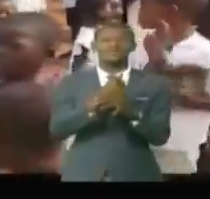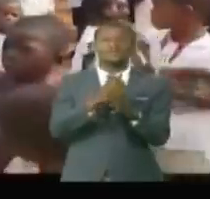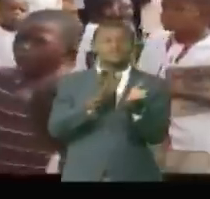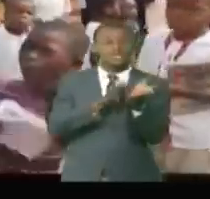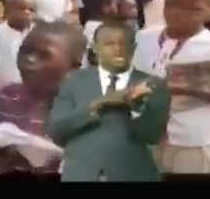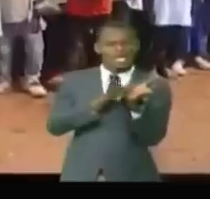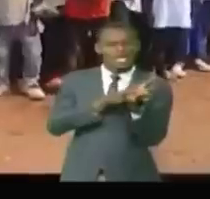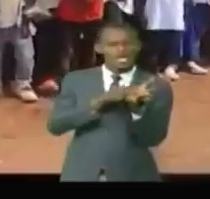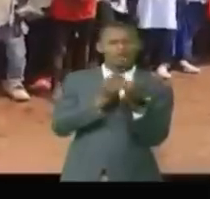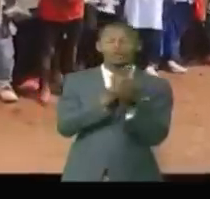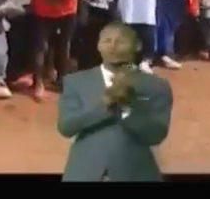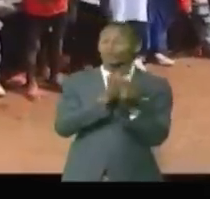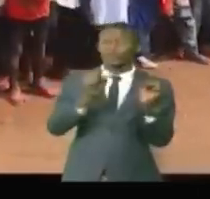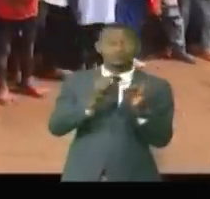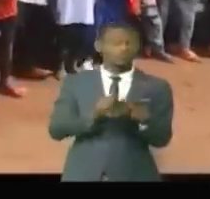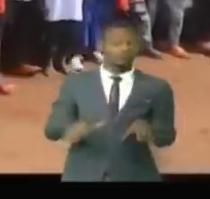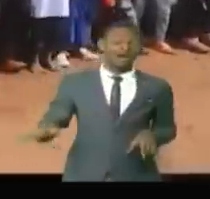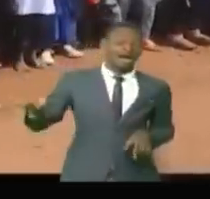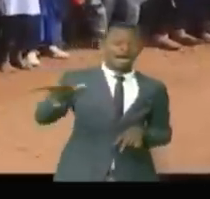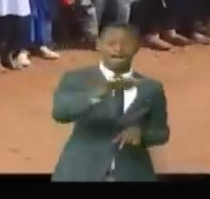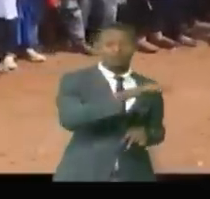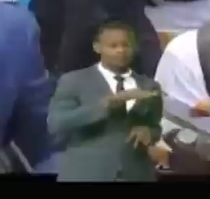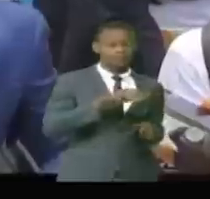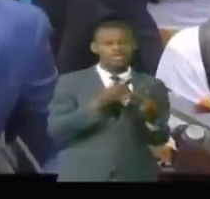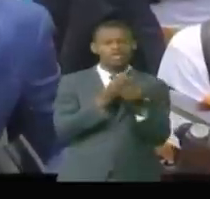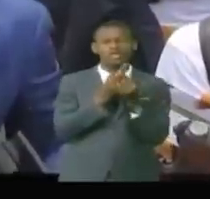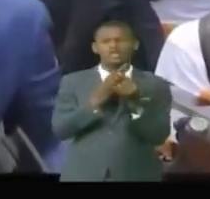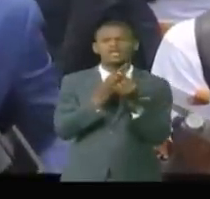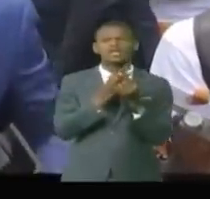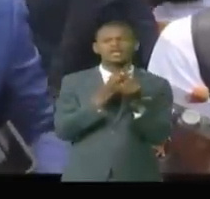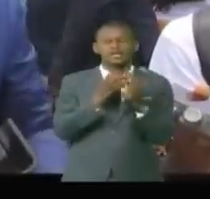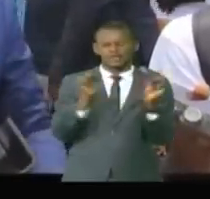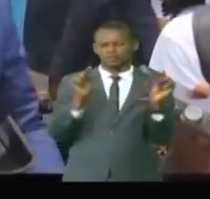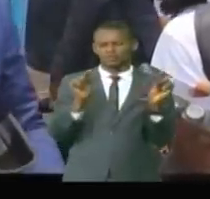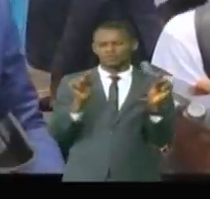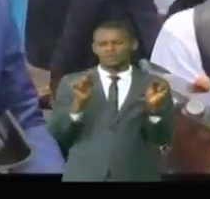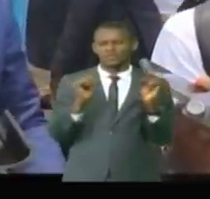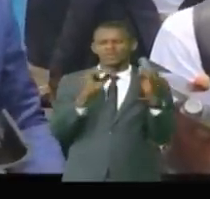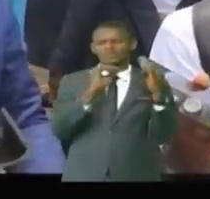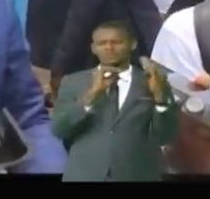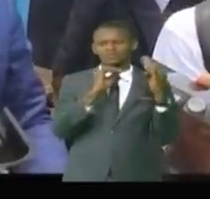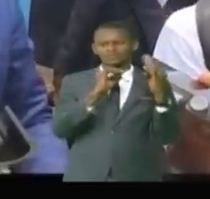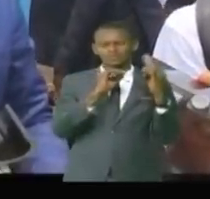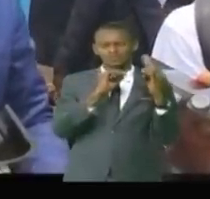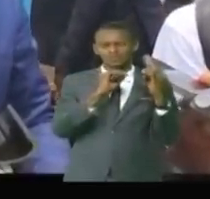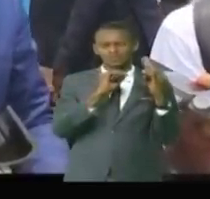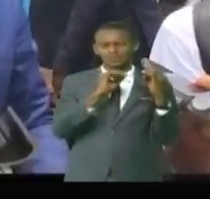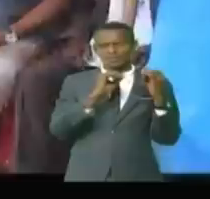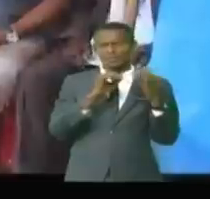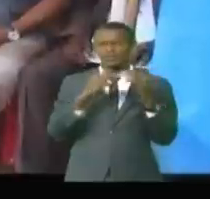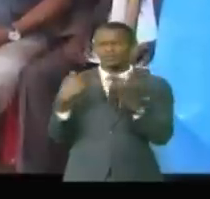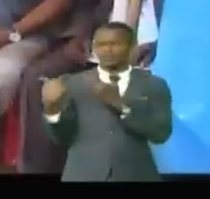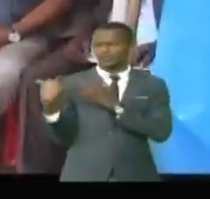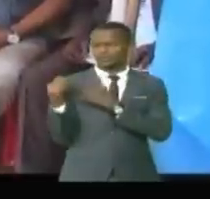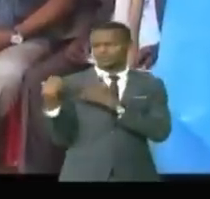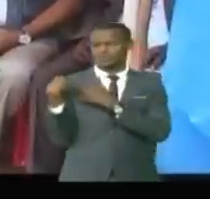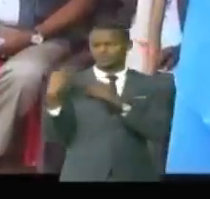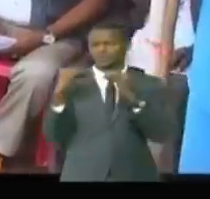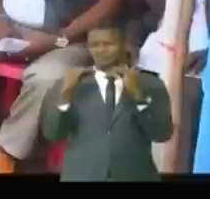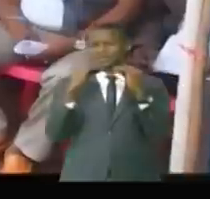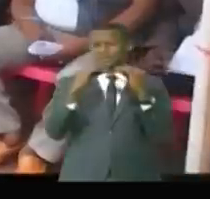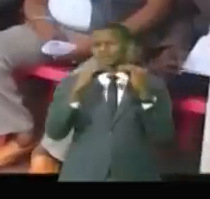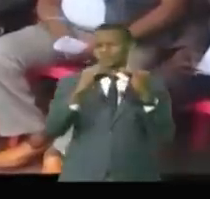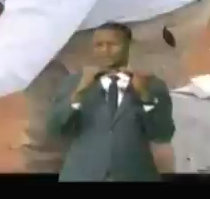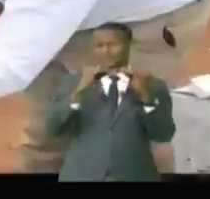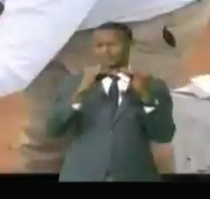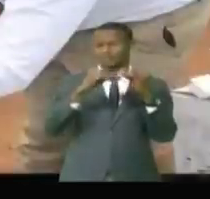les enfants. Prenant la parole, le ministre provincial de l'enseignement primaire et secondaire, Antoine Bouchabou, représentant du gouverneur